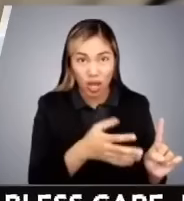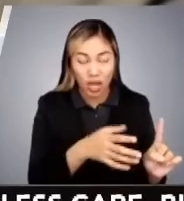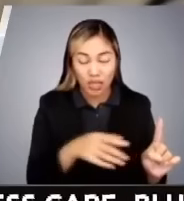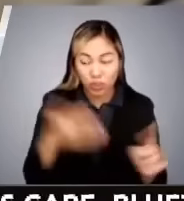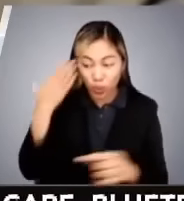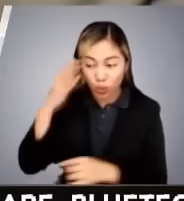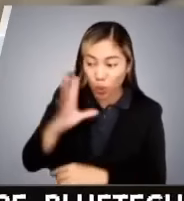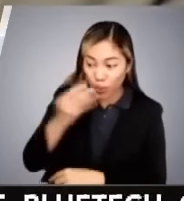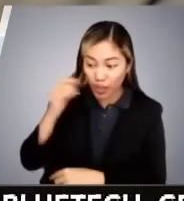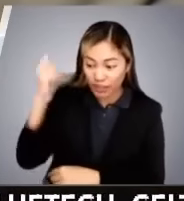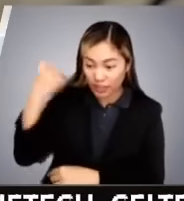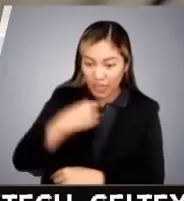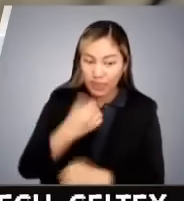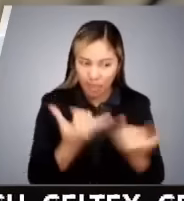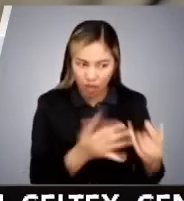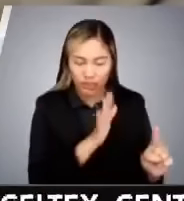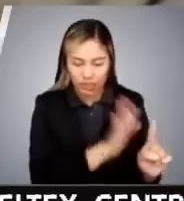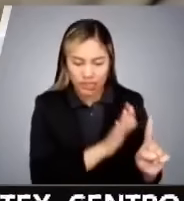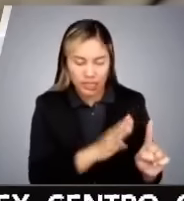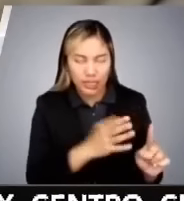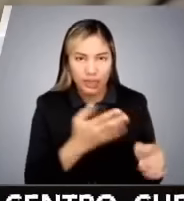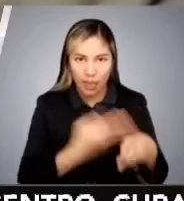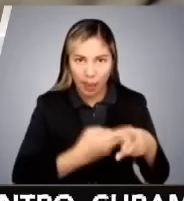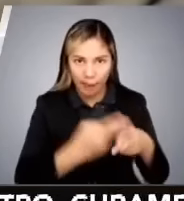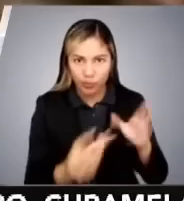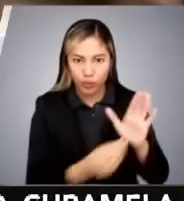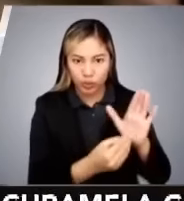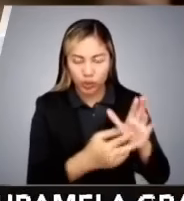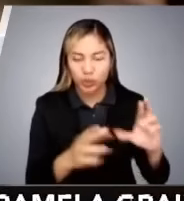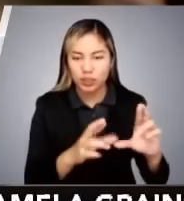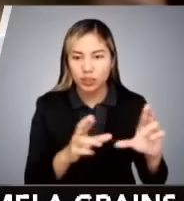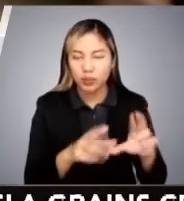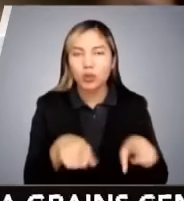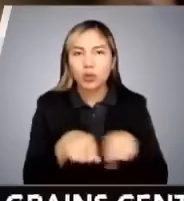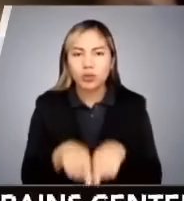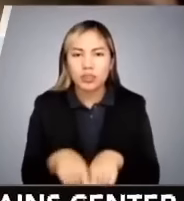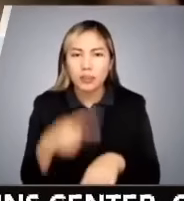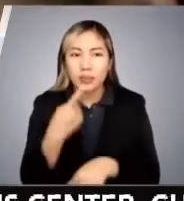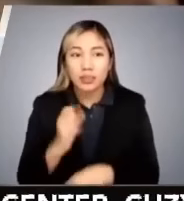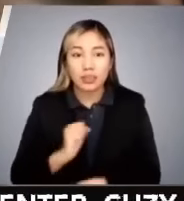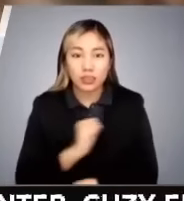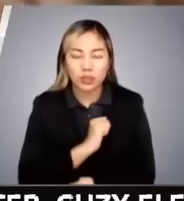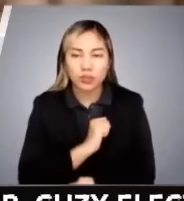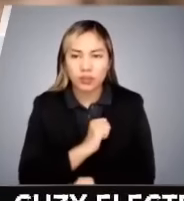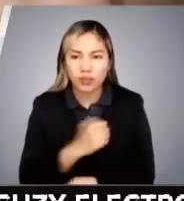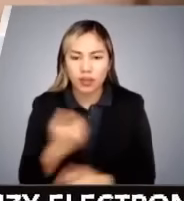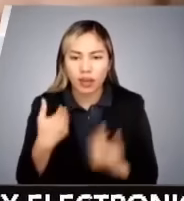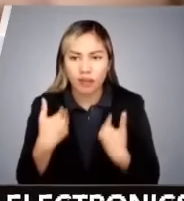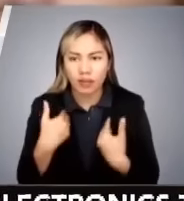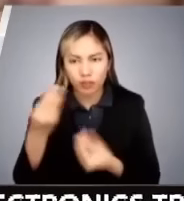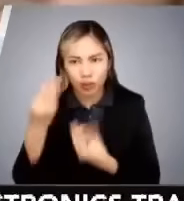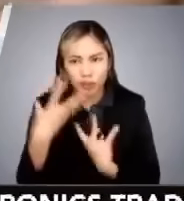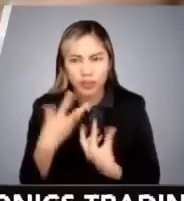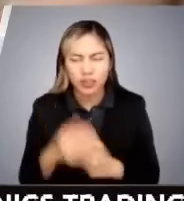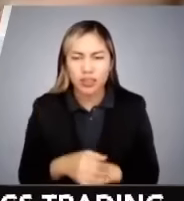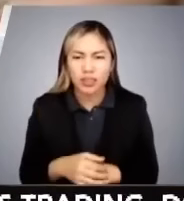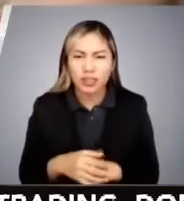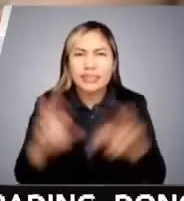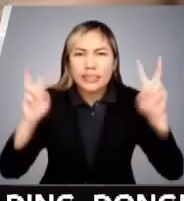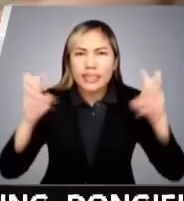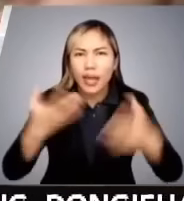Ontiveros, meron siyang natanggap na impormasyon na sa isang property umano ni Mayor Calugay, yung Happy Penguin Resort, nagtago si Go